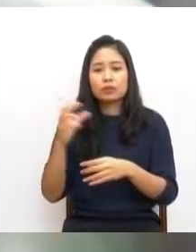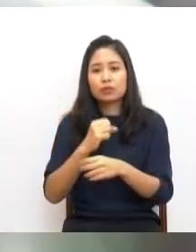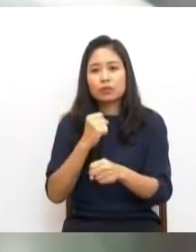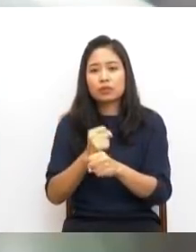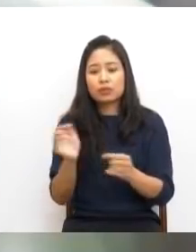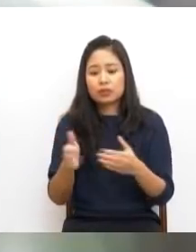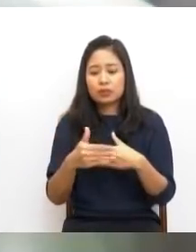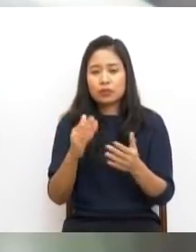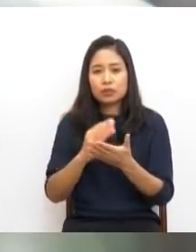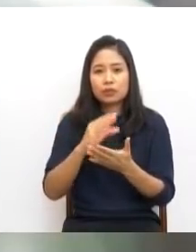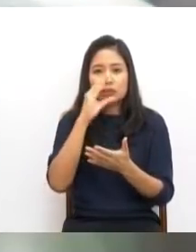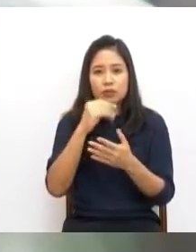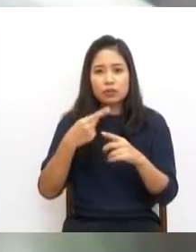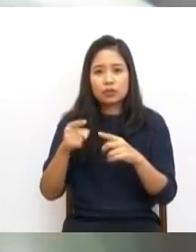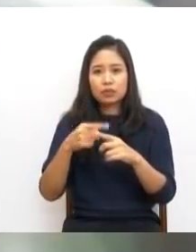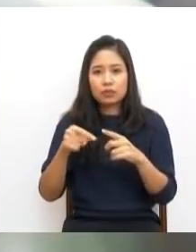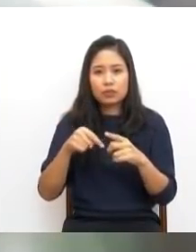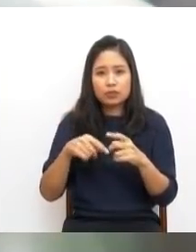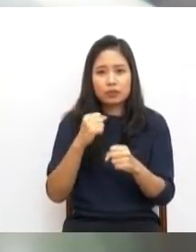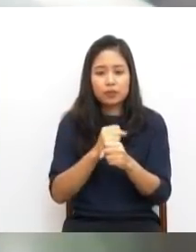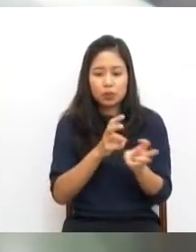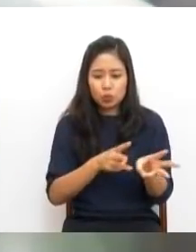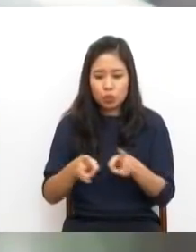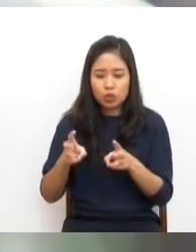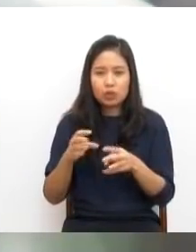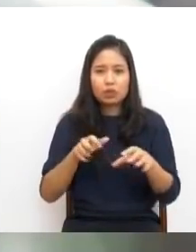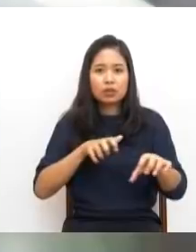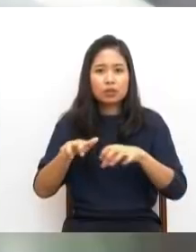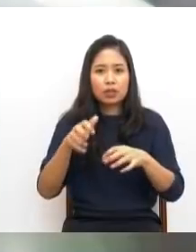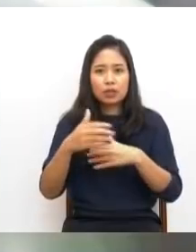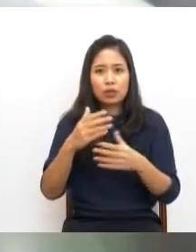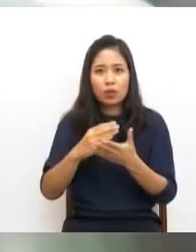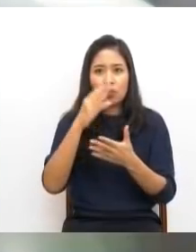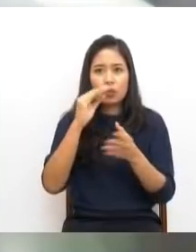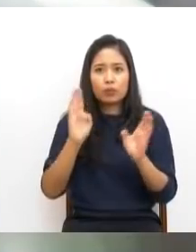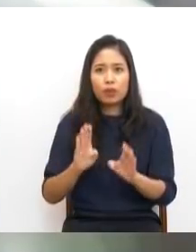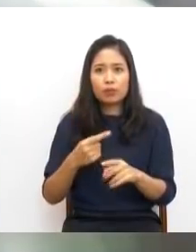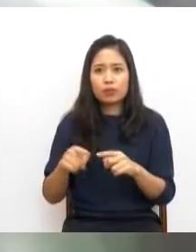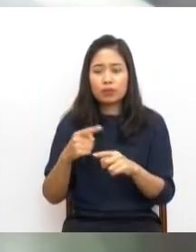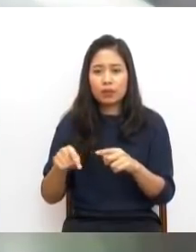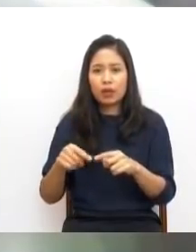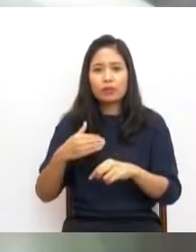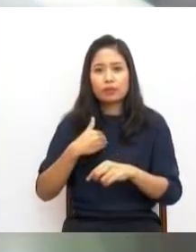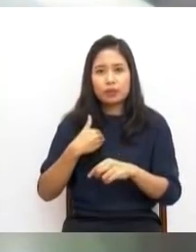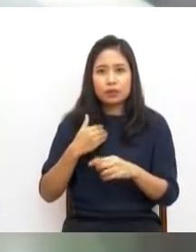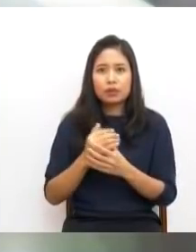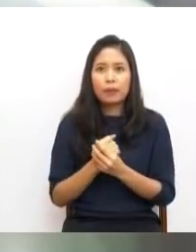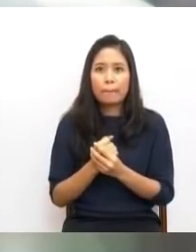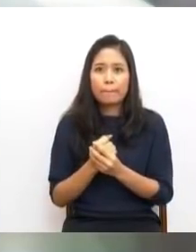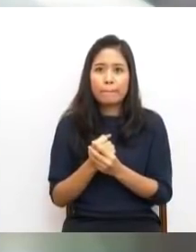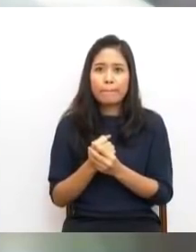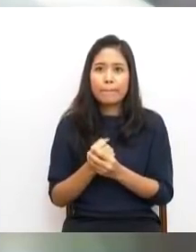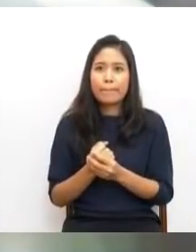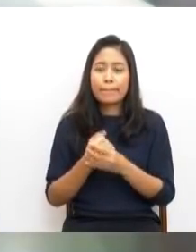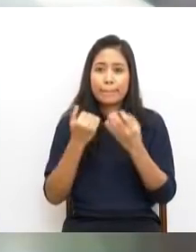อส่งเข้ามาประกวดหรือว่าเข้าร่วมกิจกรรมนี ้คลิปนี้ทั่วนะความยาวเท่าไหร่เอ่ย ความยาวประมาณไม่เกิน5นาทีครับผมใช่